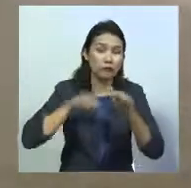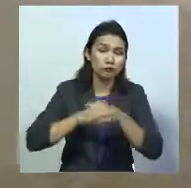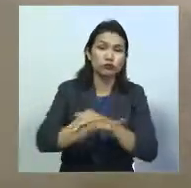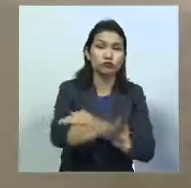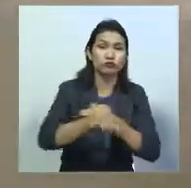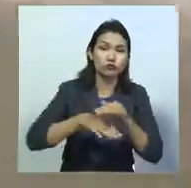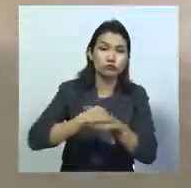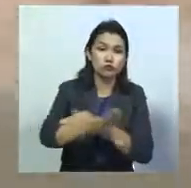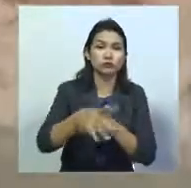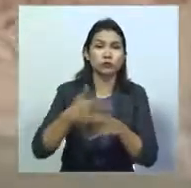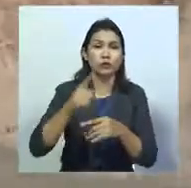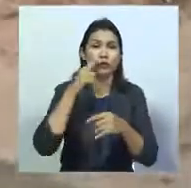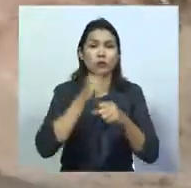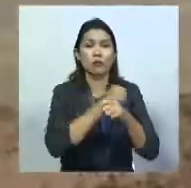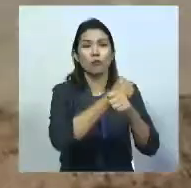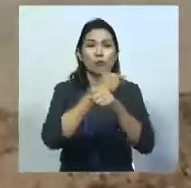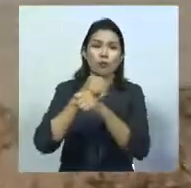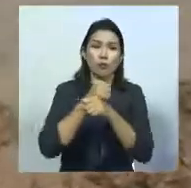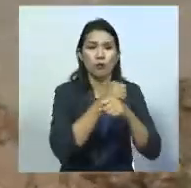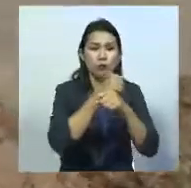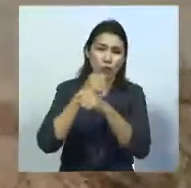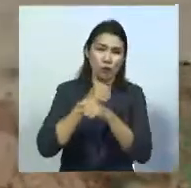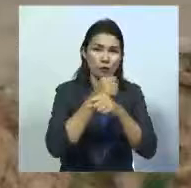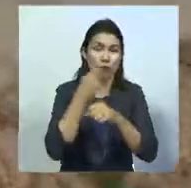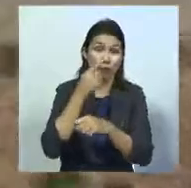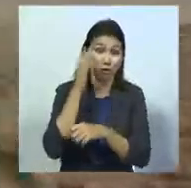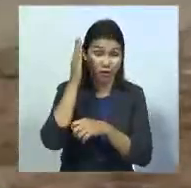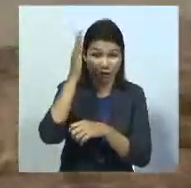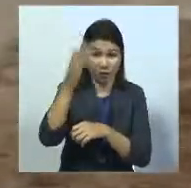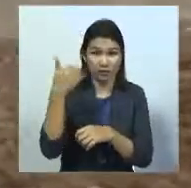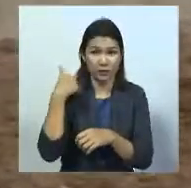กมากขึ้นและป้องกันน้ำท่วมขังในครั้งหน้